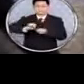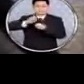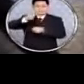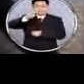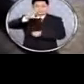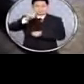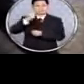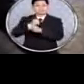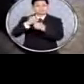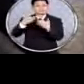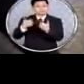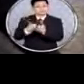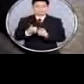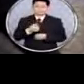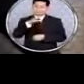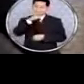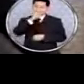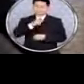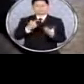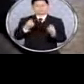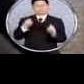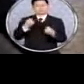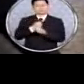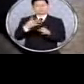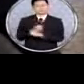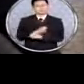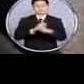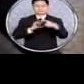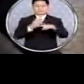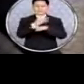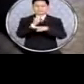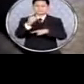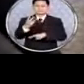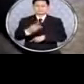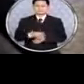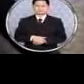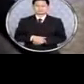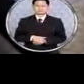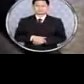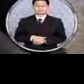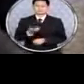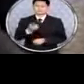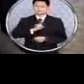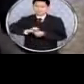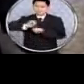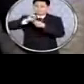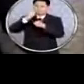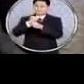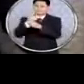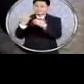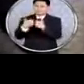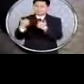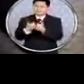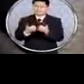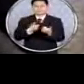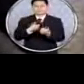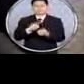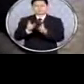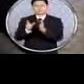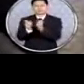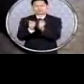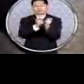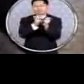35万个就业机会，可是现在的失业率还是很高，还有4.3%。那他所创造出来的工作机会，老实讲都是短